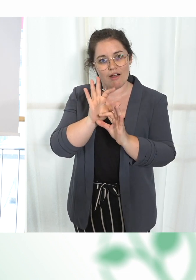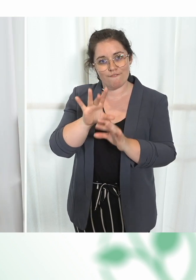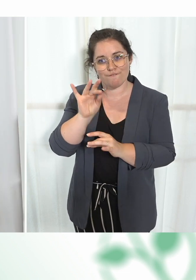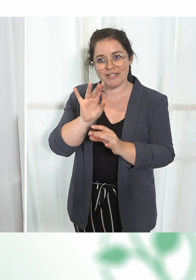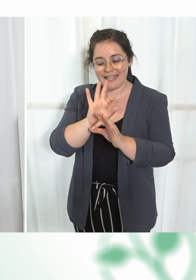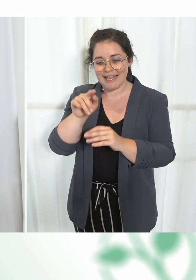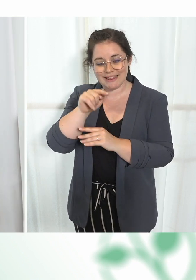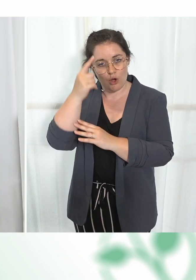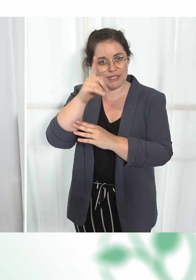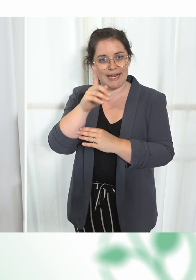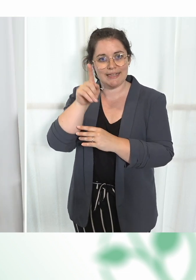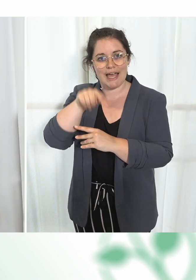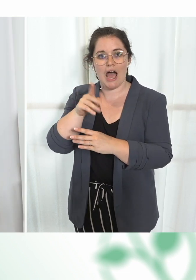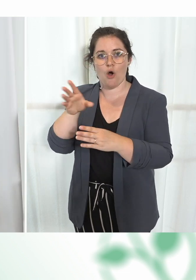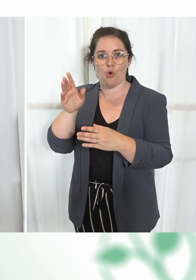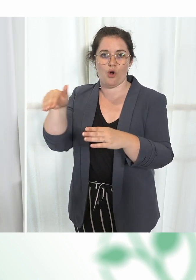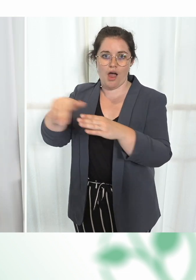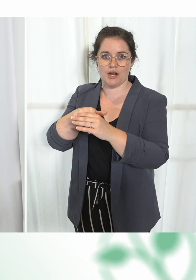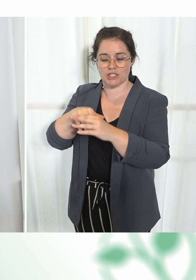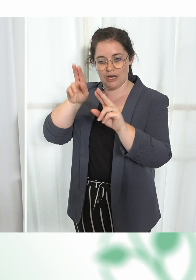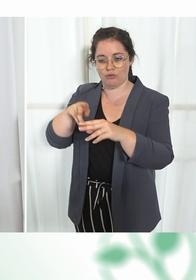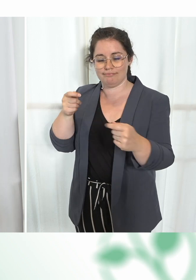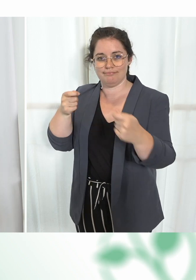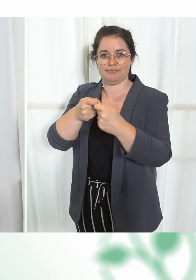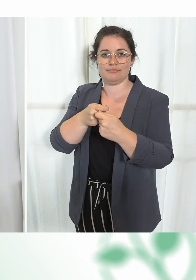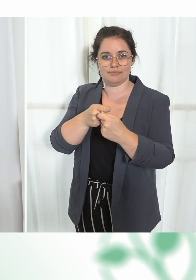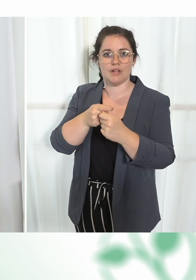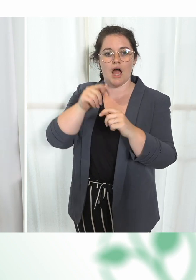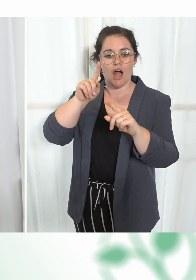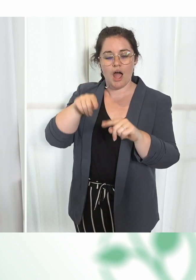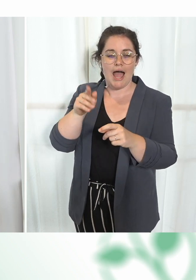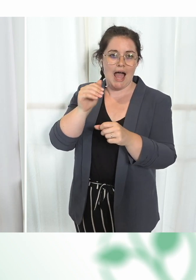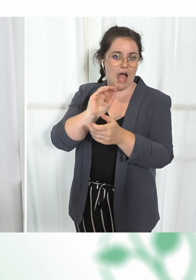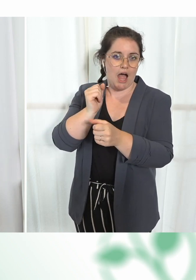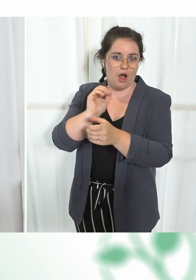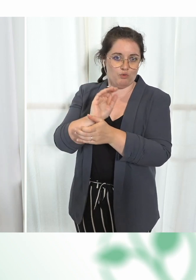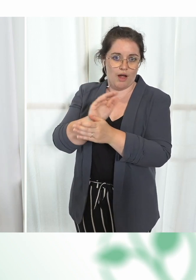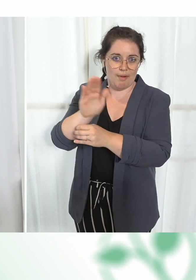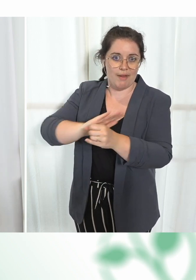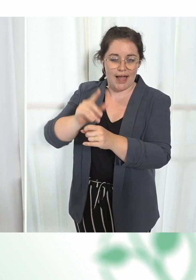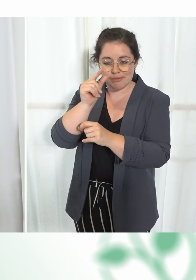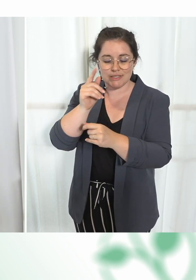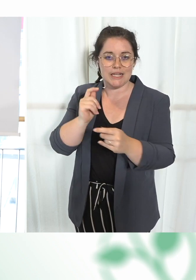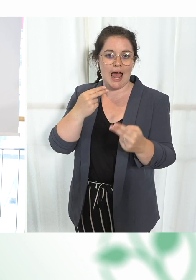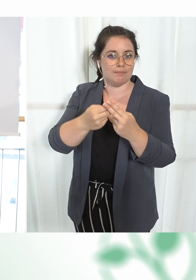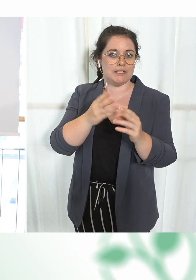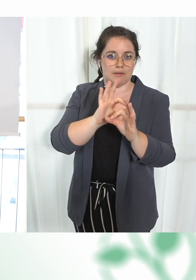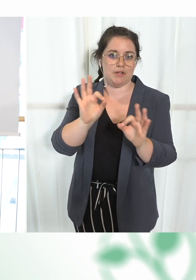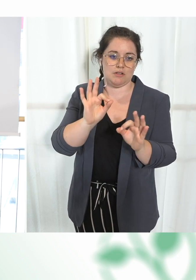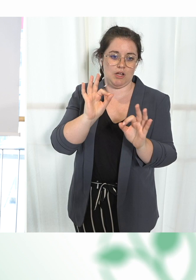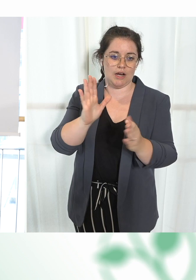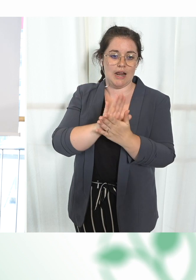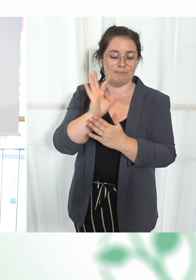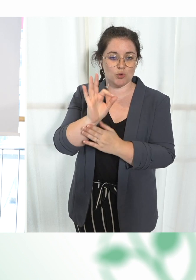die Position im Unternehmen, wenn man danach sucht und dann auch wahrscheinlich auch die Profile ein bisschen anpassen muss, die Aufgabenbereiche anpassen kann. Und das Schöne ist einfach der